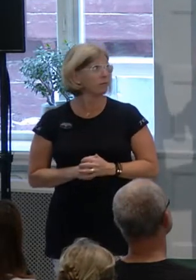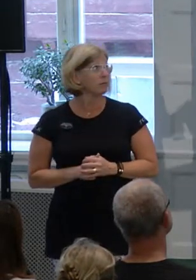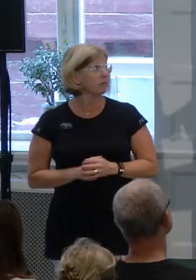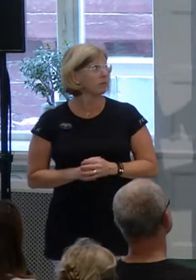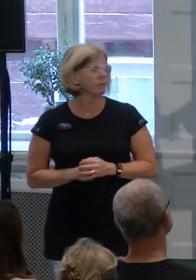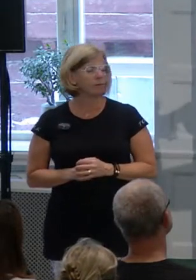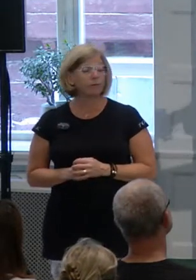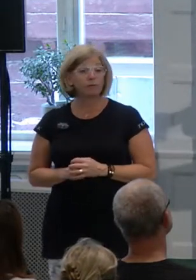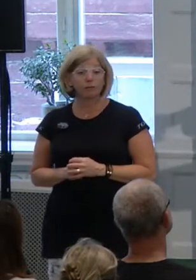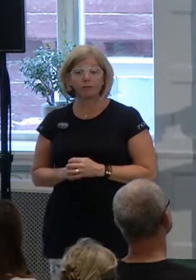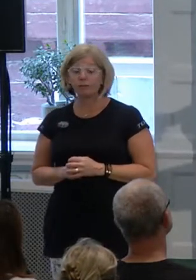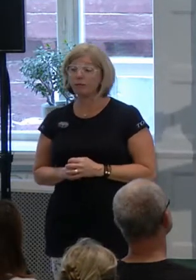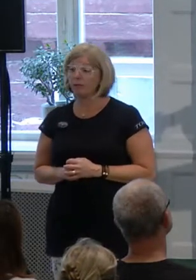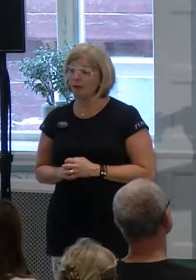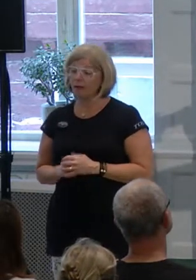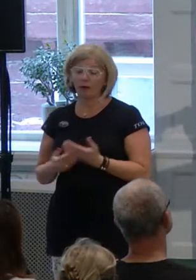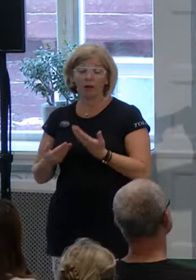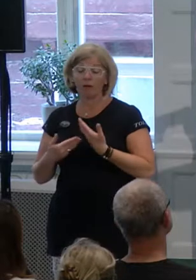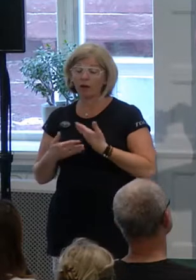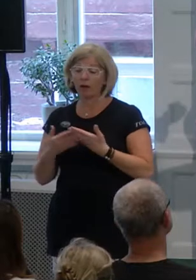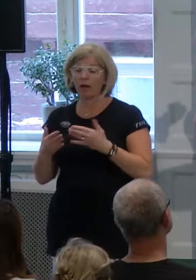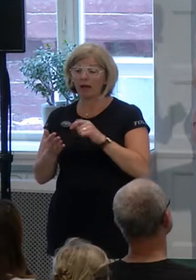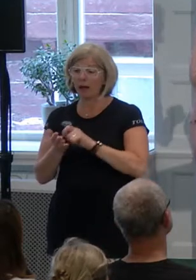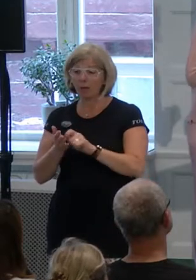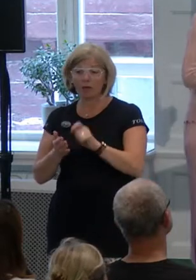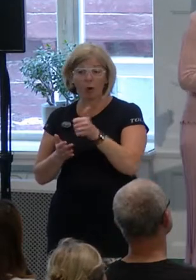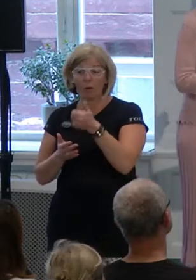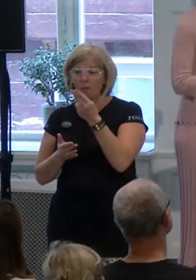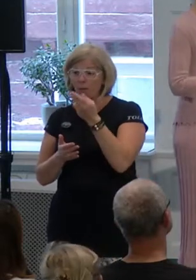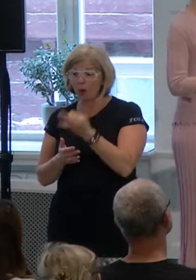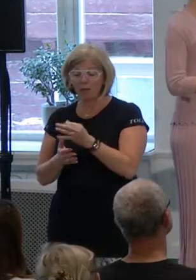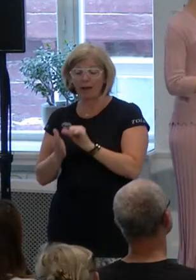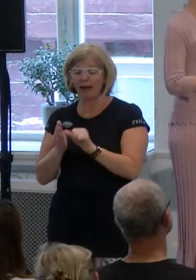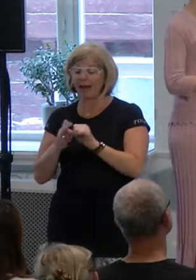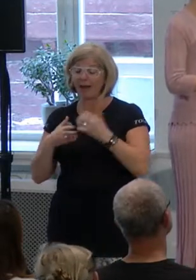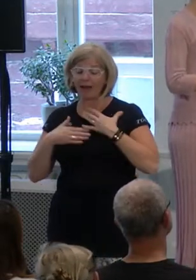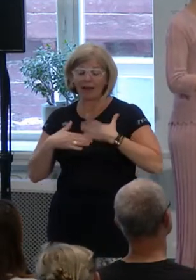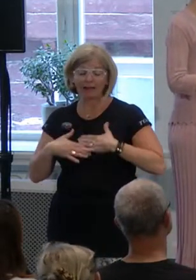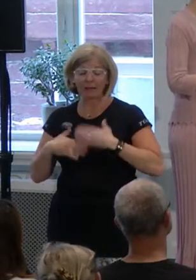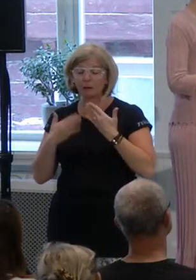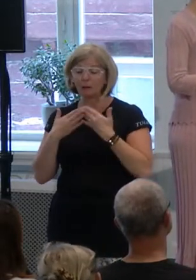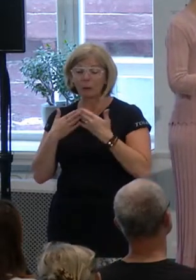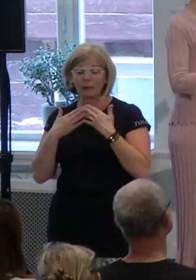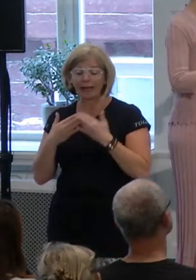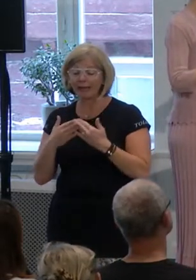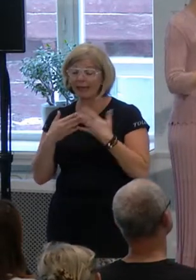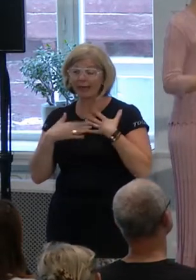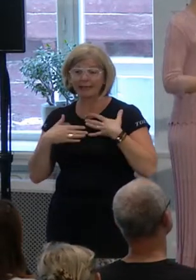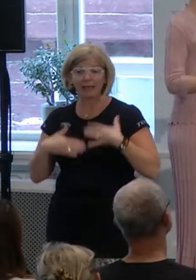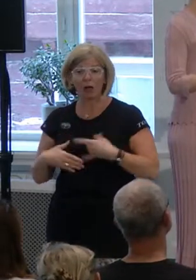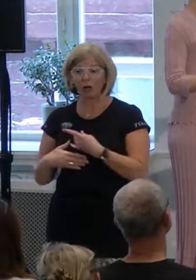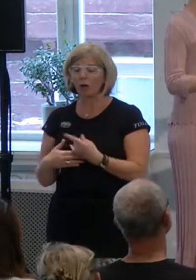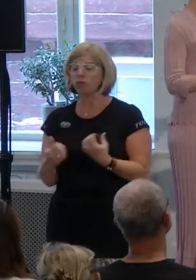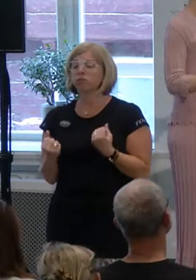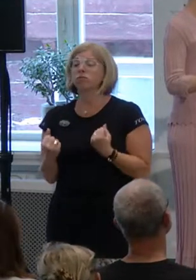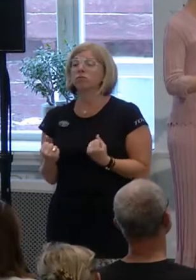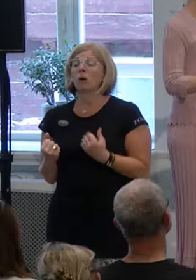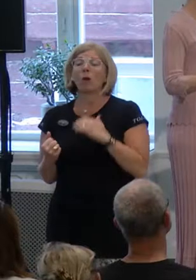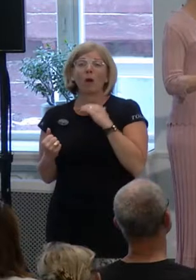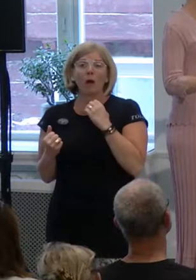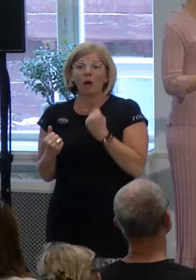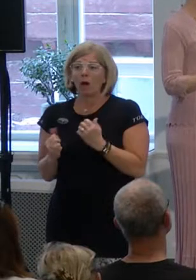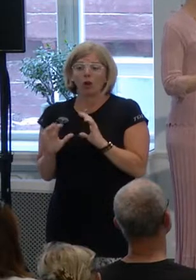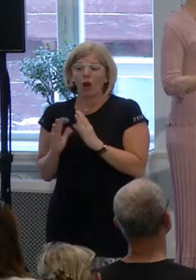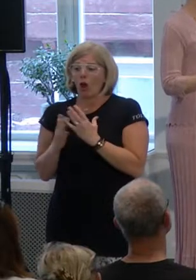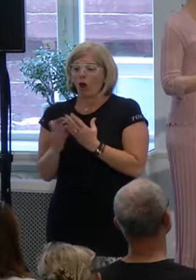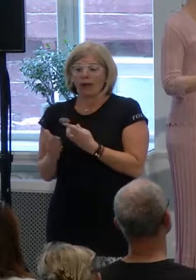Det kommer in rapporter från BUP. Det kommer in rapporter från elevhälsan, från studenthälsan. Att de inte mäktar med den här strömmen